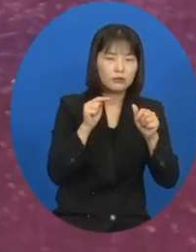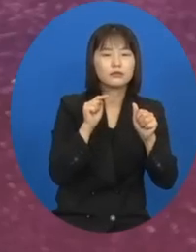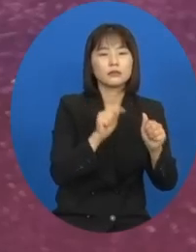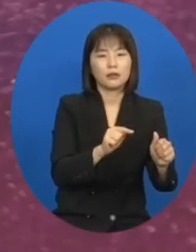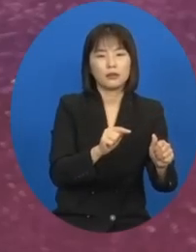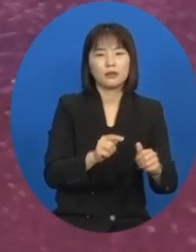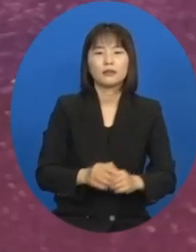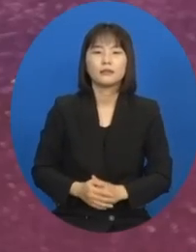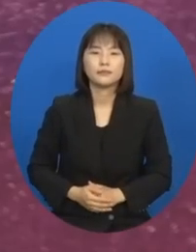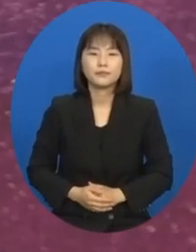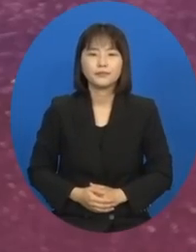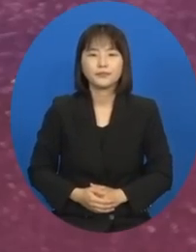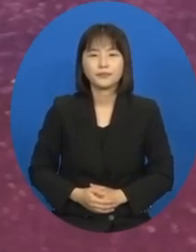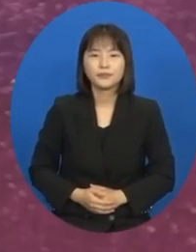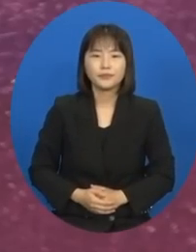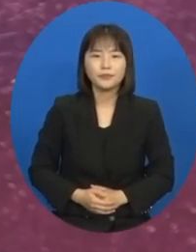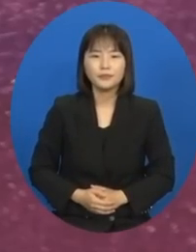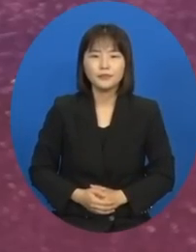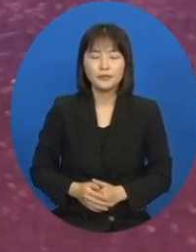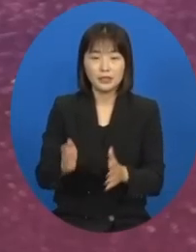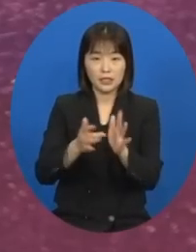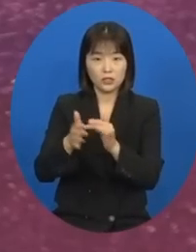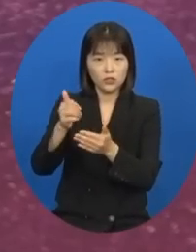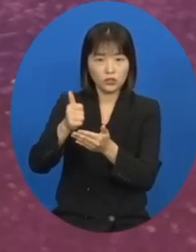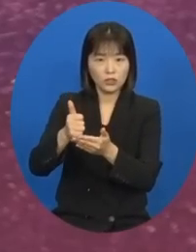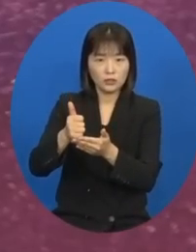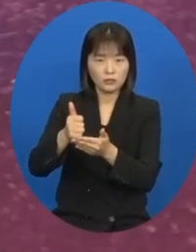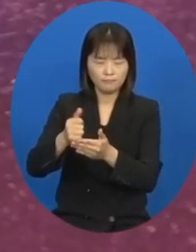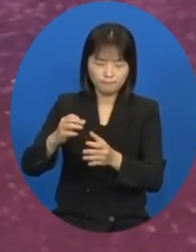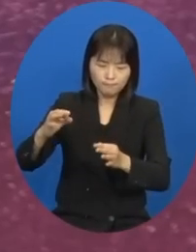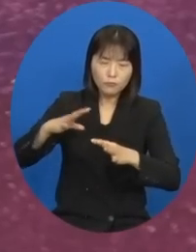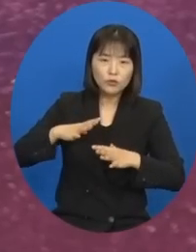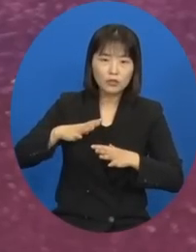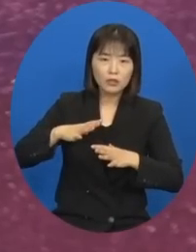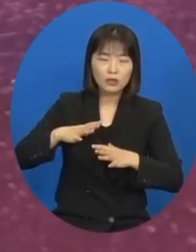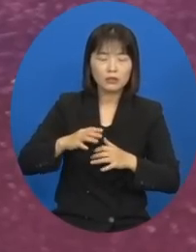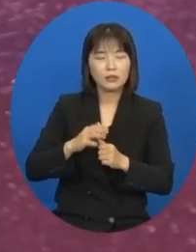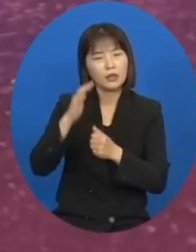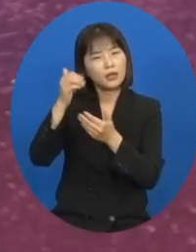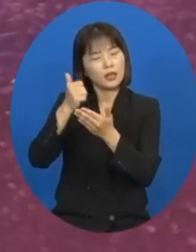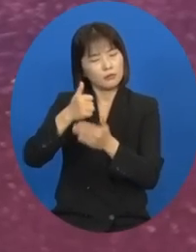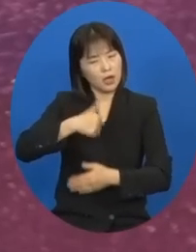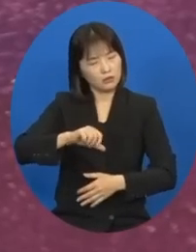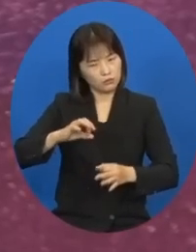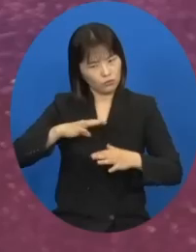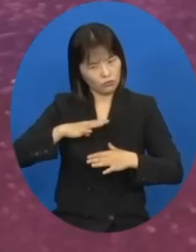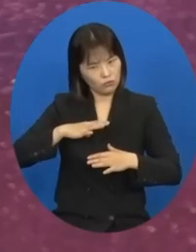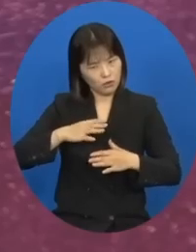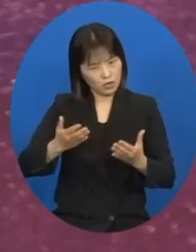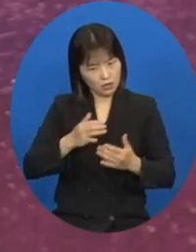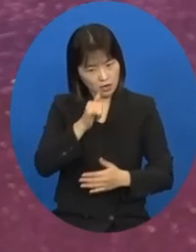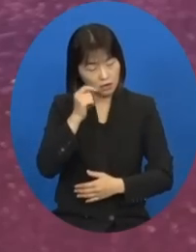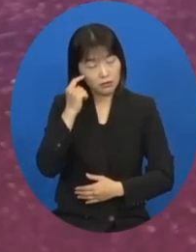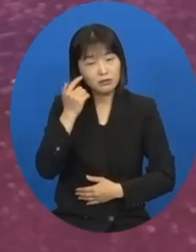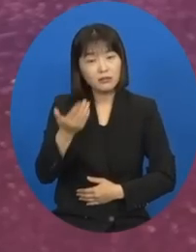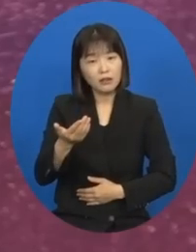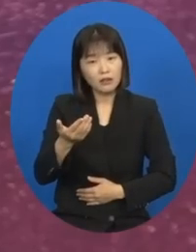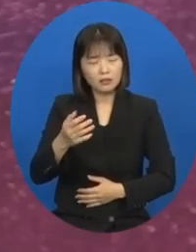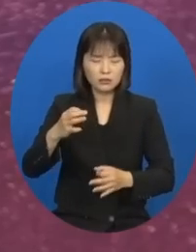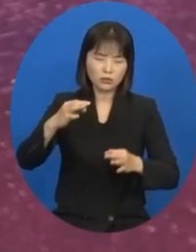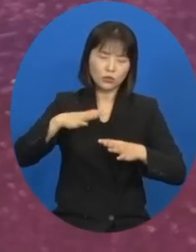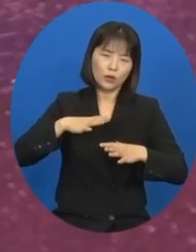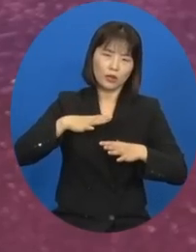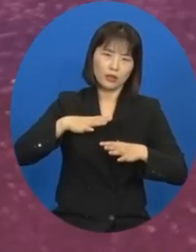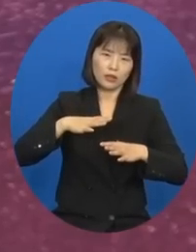있어라 예수님이 놀랐다 여러분 하나님의 아들이 놀라실 일이 있을까요이 놀랐다는